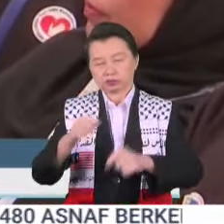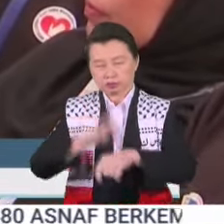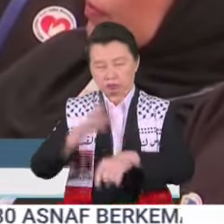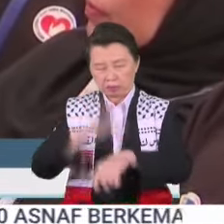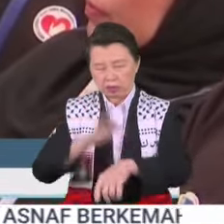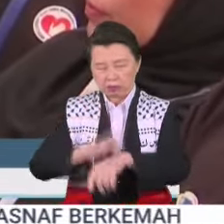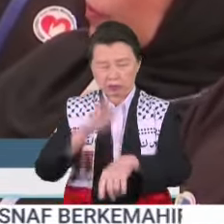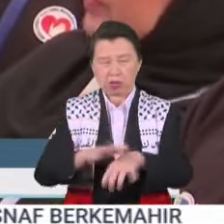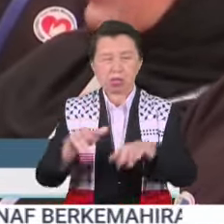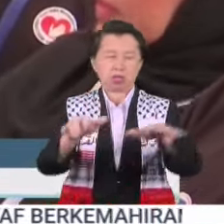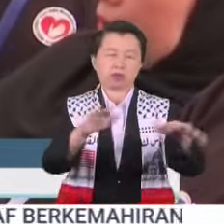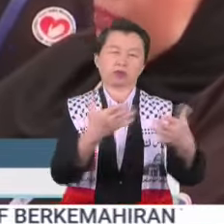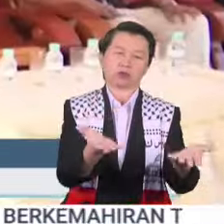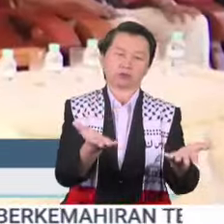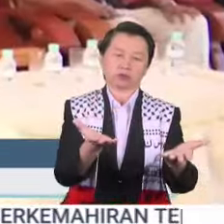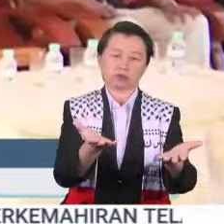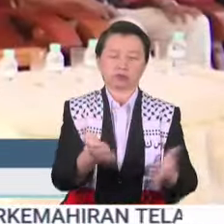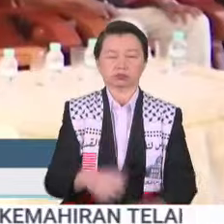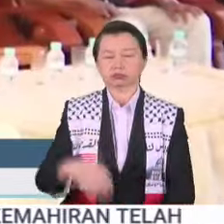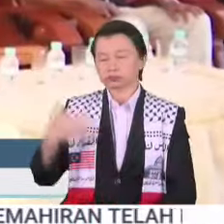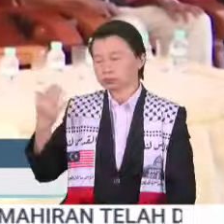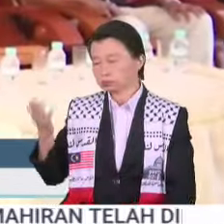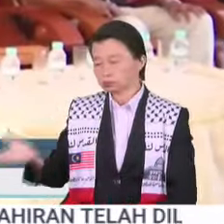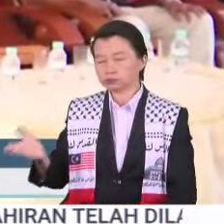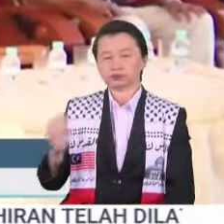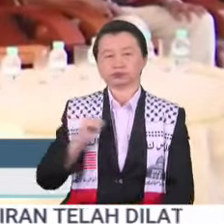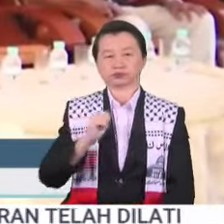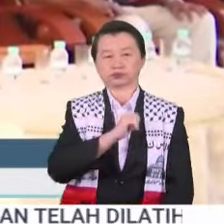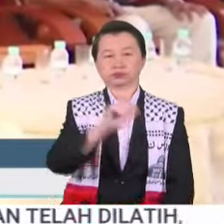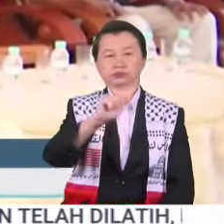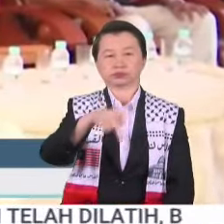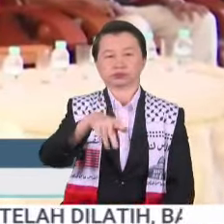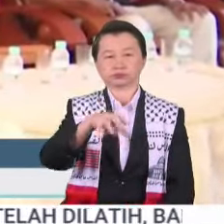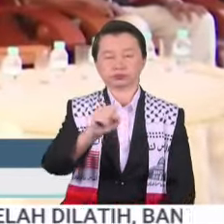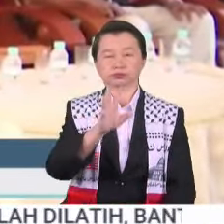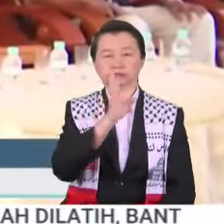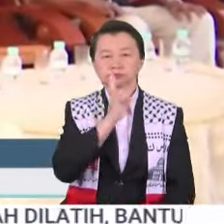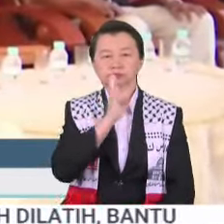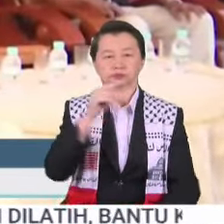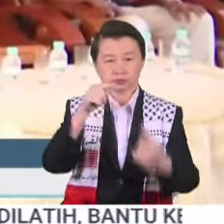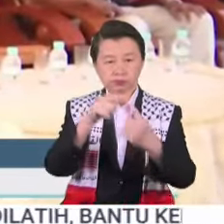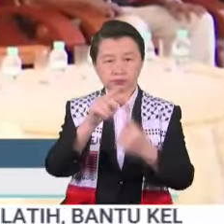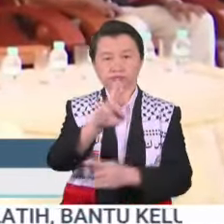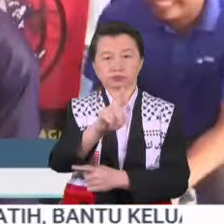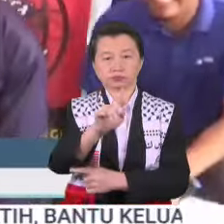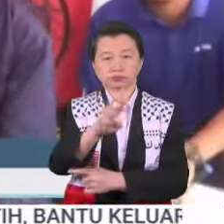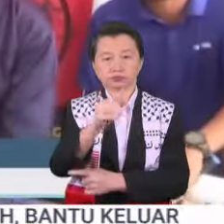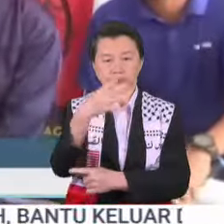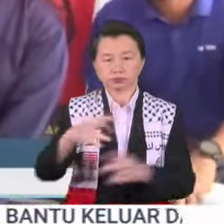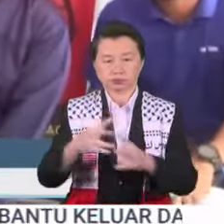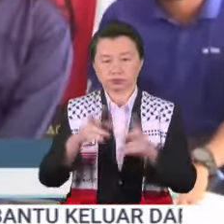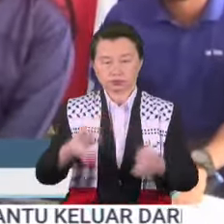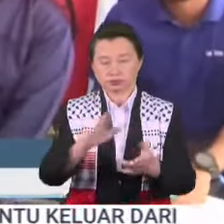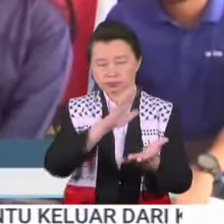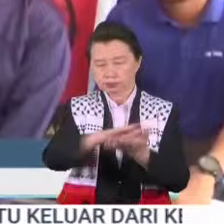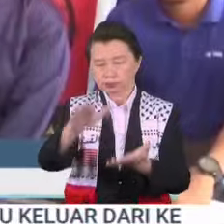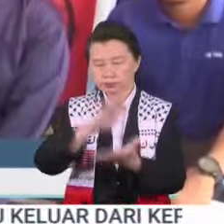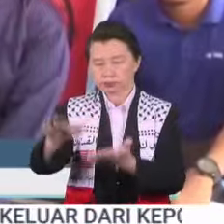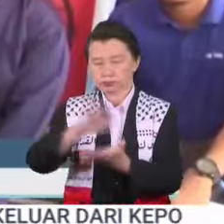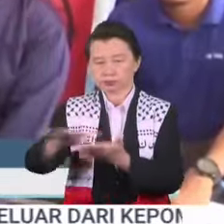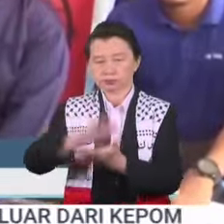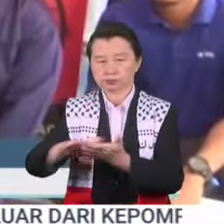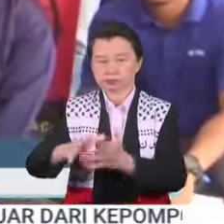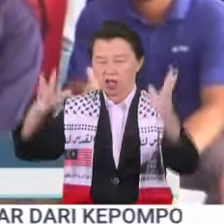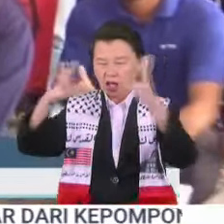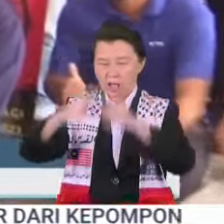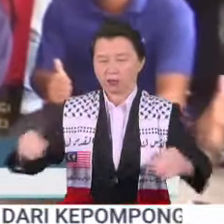nyamuk-nyamuk Aedes ini boleh membiak. Beliau yang juga Adun Apas bercakap kepada RTM selepas melancarkan gotong royong gempur